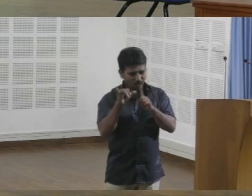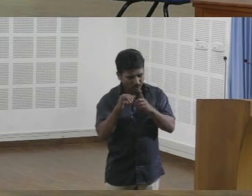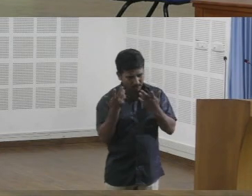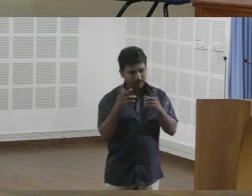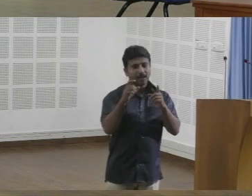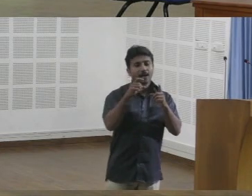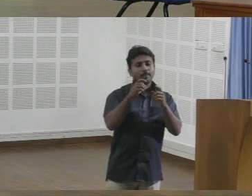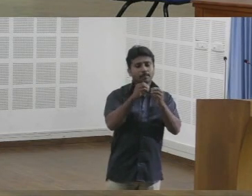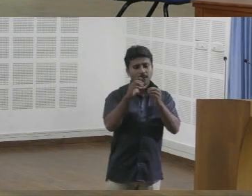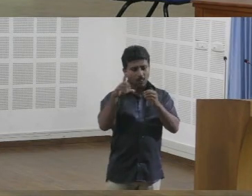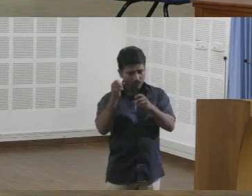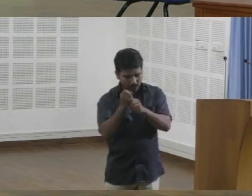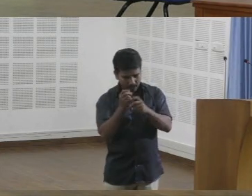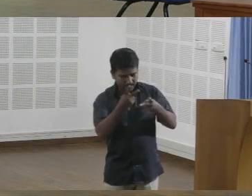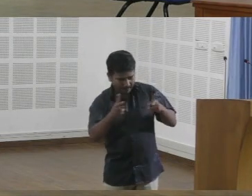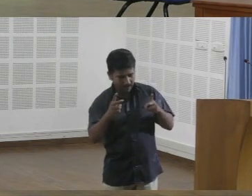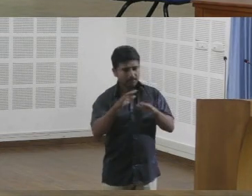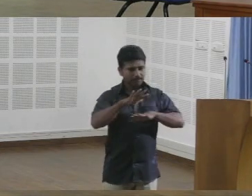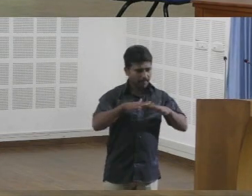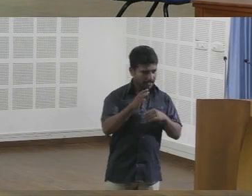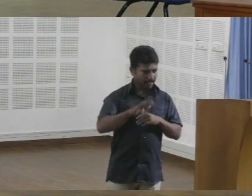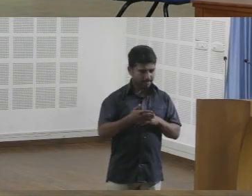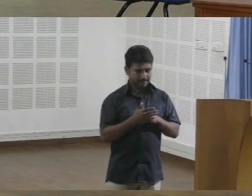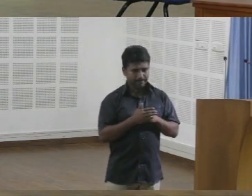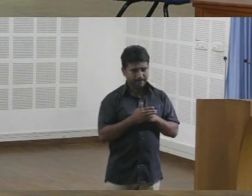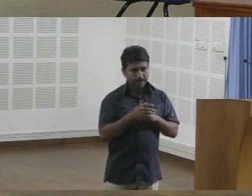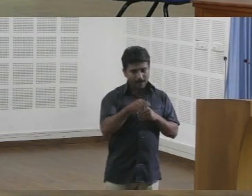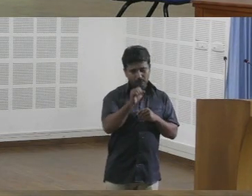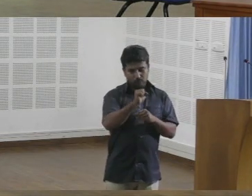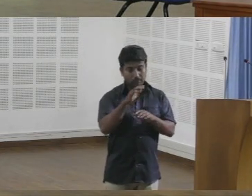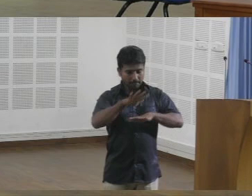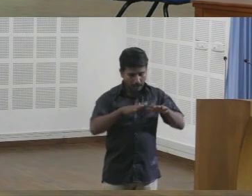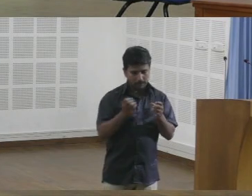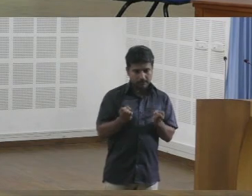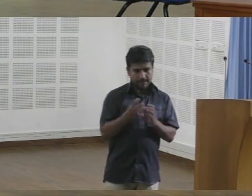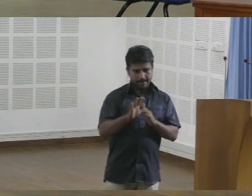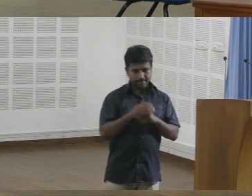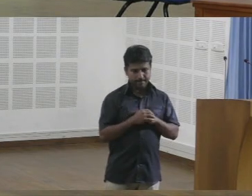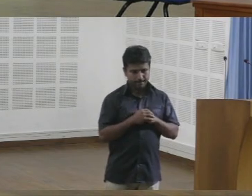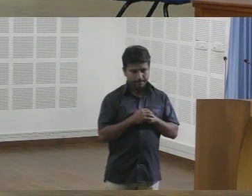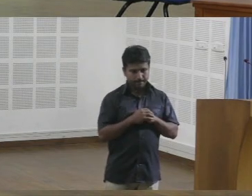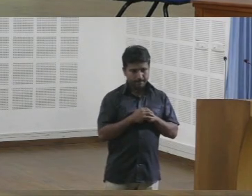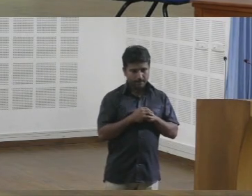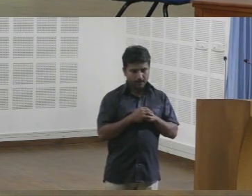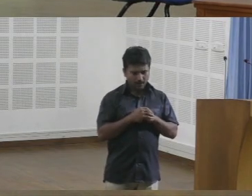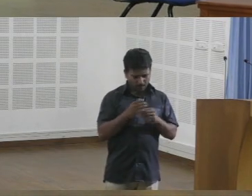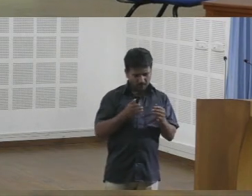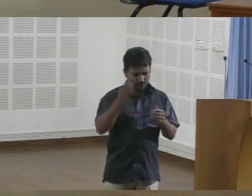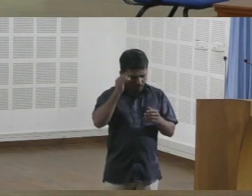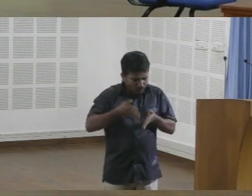തുടങ്ങിയതുമൊക്കെ സ്മൃതി എന്ന അമ്മയുടെ ആത്മവിശ്വാസത്തിന്റെ പ്രതിഫലനമായിരുന്നു. വലിയ ഒപ്പോഴും സുഗമമായിരിക്കില്ല